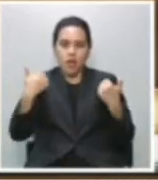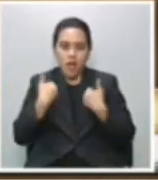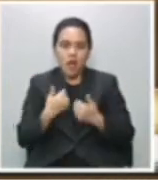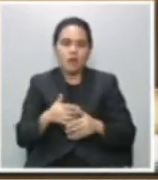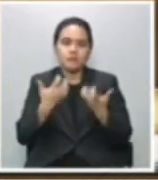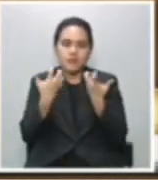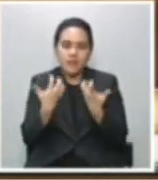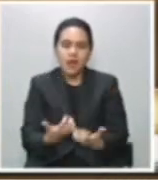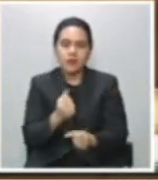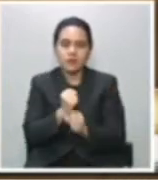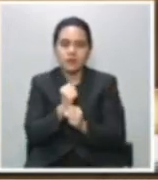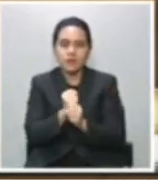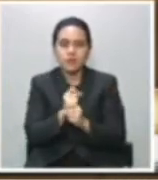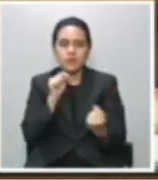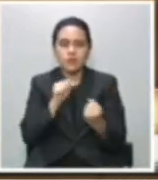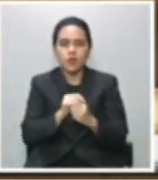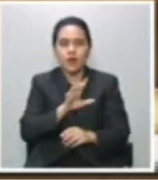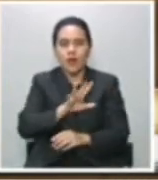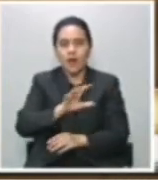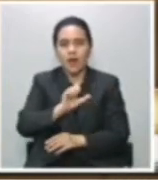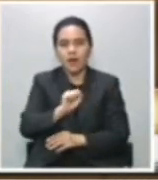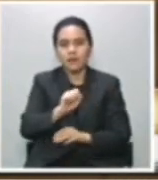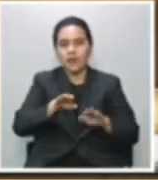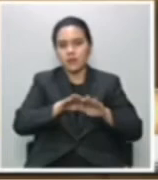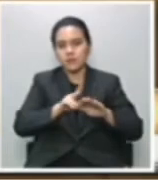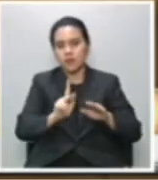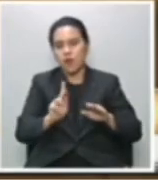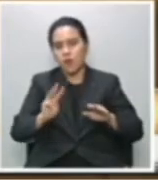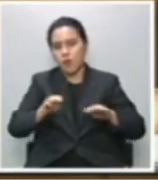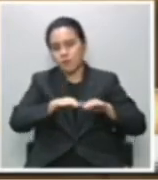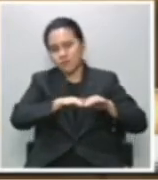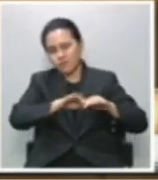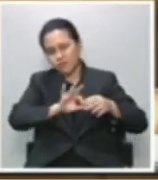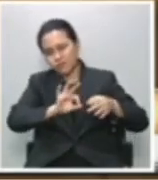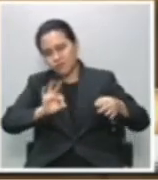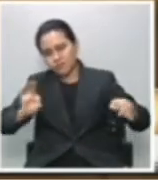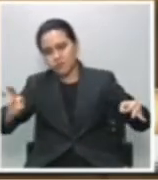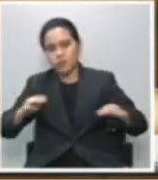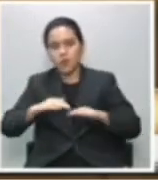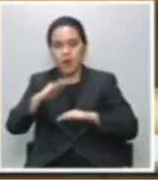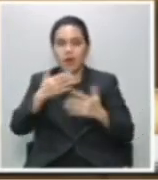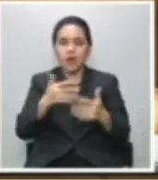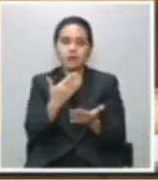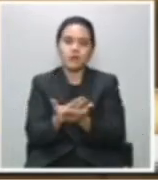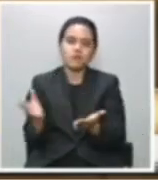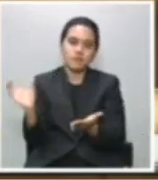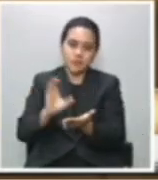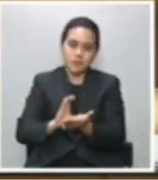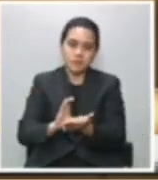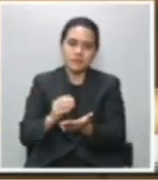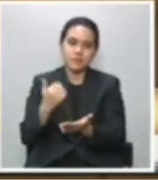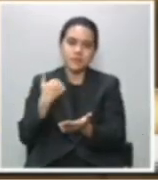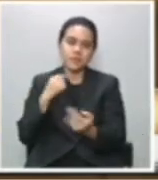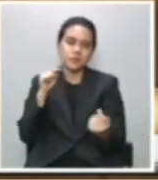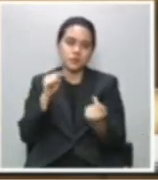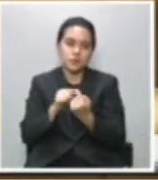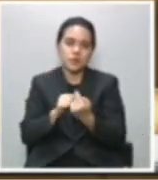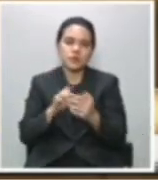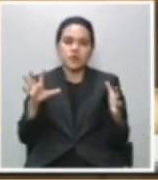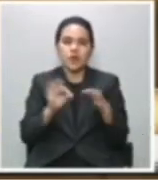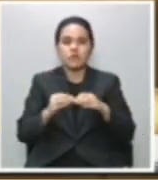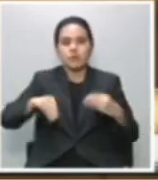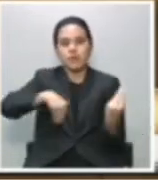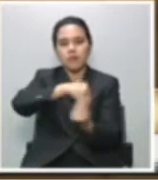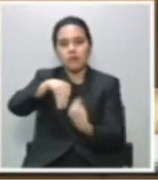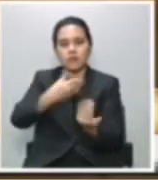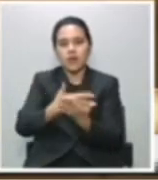ตรนี่แหละเมื่อเอาไปทำตามหน้าที่โดยงบประมาณและความสามารถทางการคลังของตัวเองนั่น